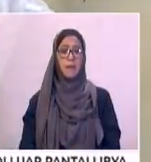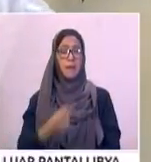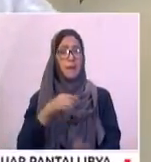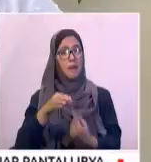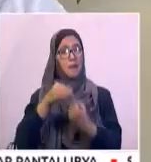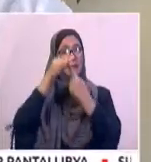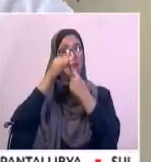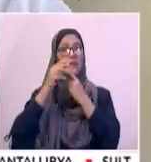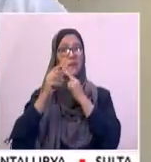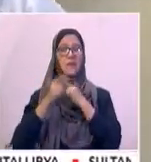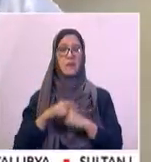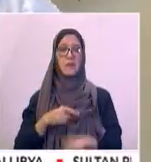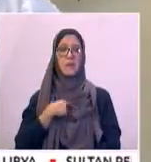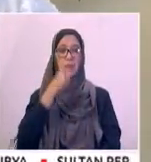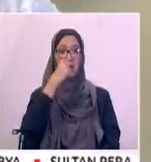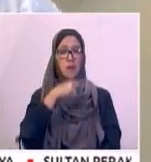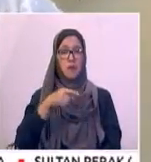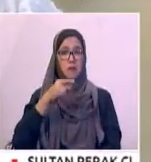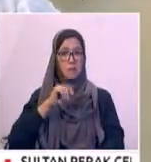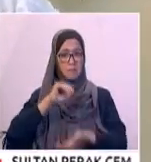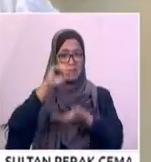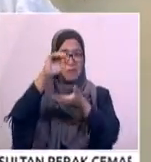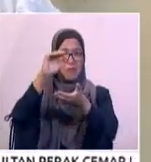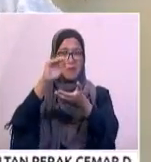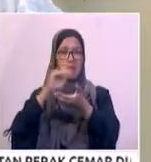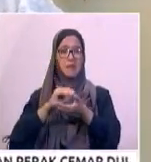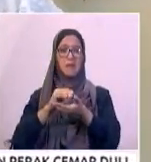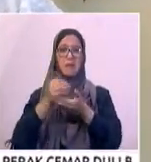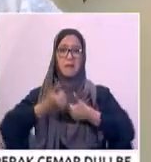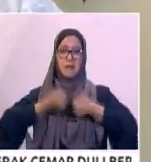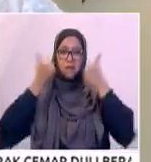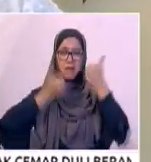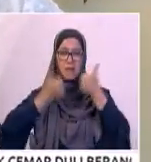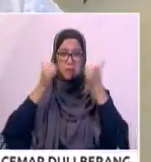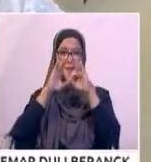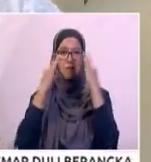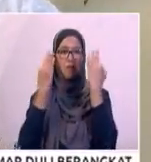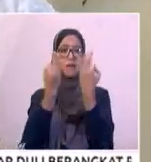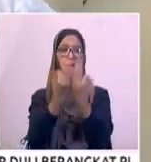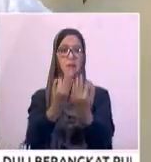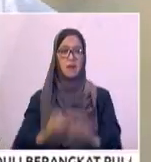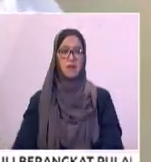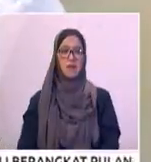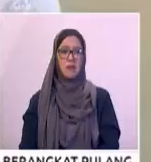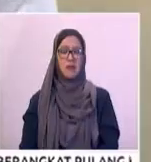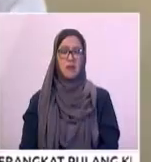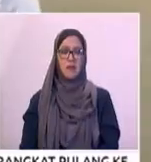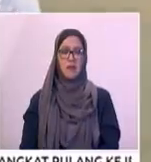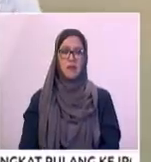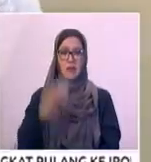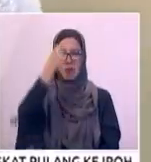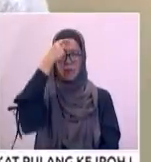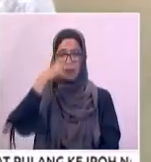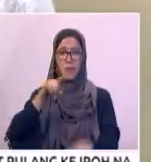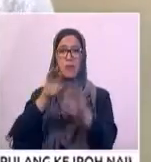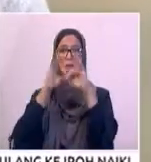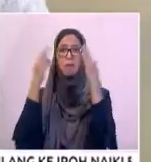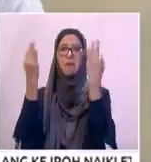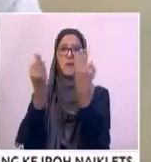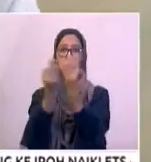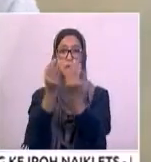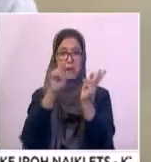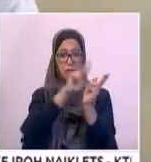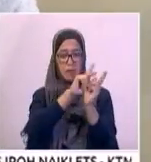keluarga. Mungkin tak dapat bersama, tetapi saya pasti berbaloi walaupun tak dapat bersama pada kali ini. Untuk keluarga di kampung